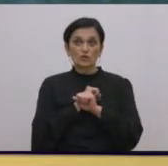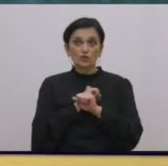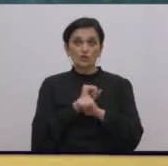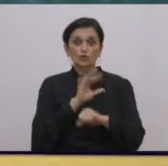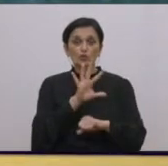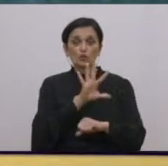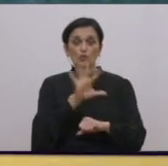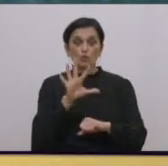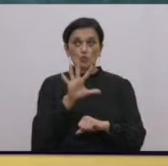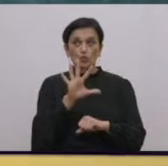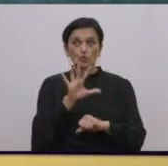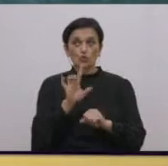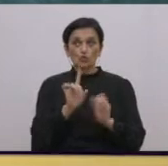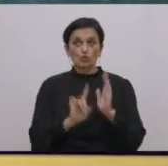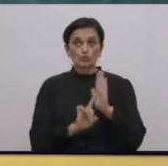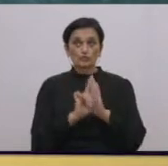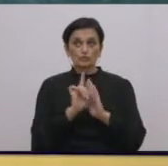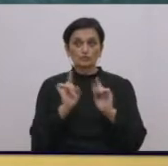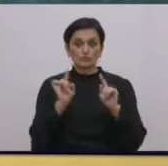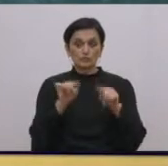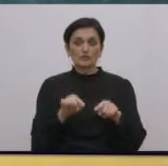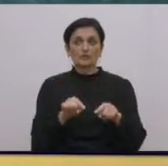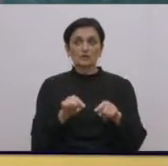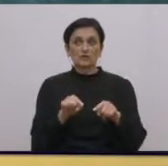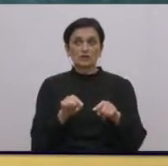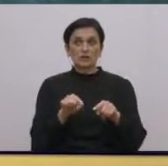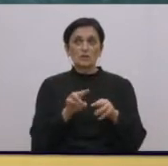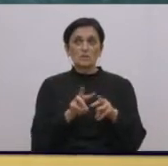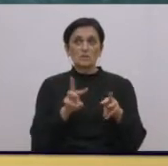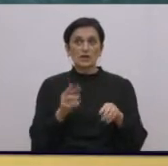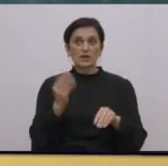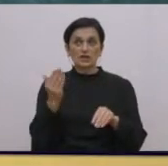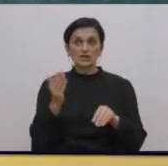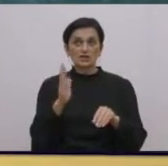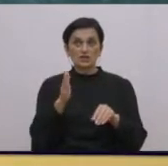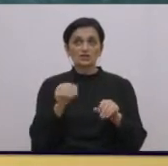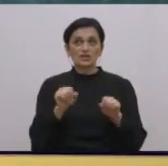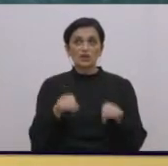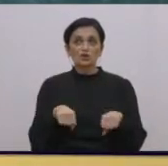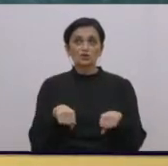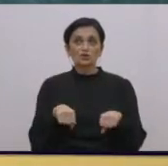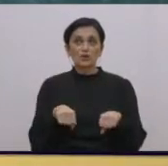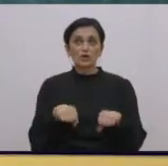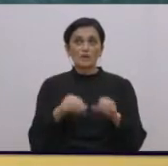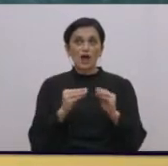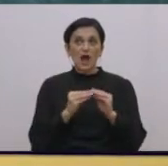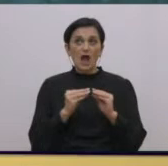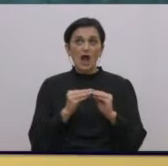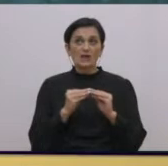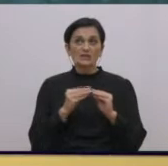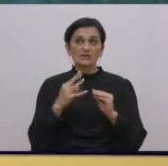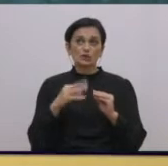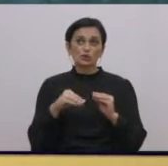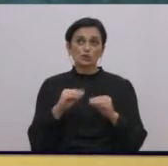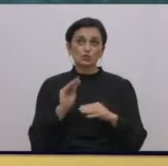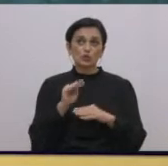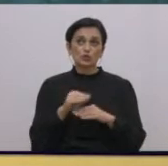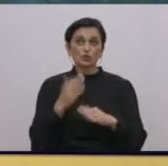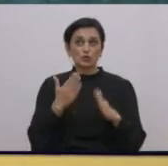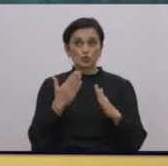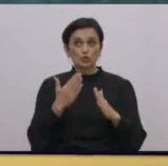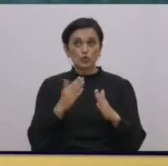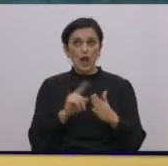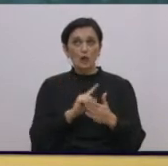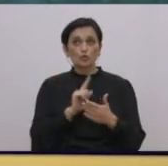5 საათზე გამოცხადეთ დარბაზში, რასაკვირველია მინისტრს ექნება საშუალება რომ 10 წუთი დაიმატოს თუ ამის